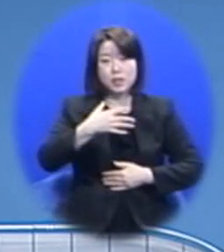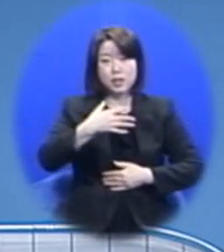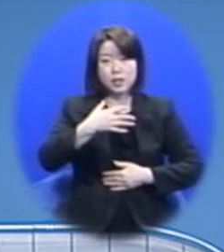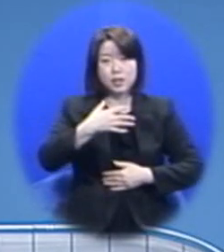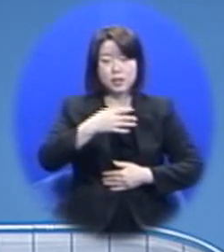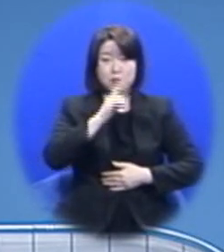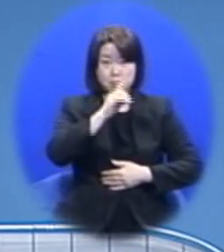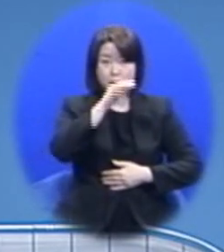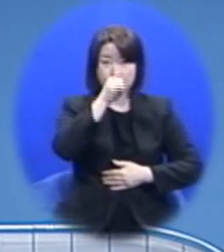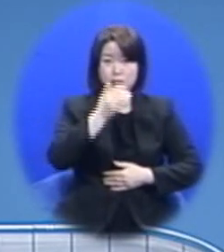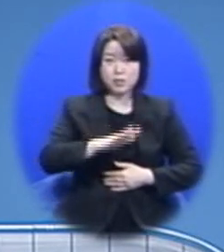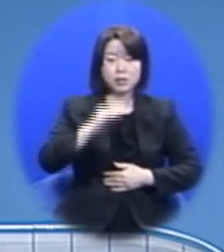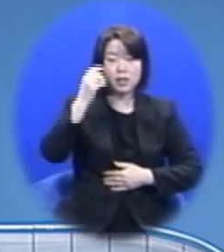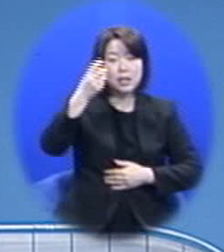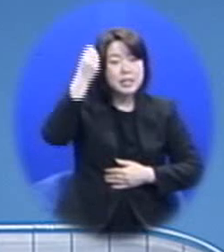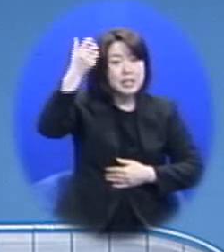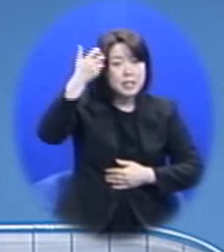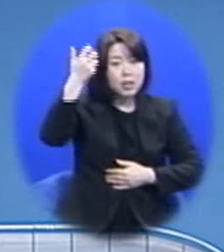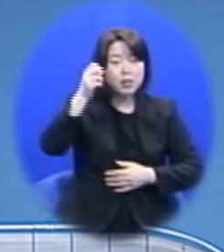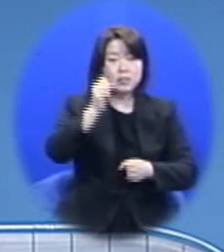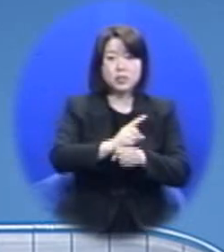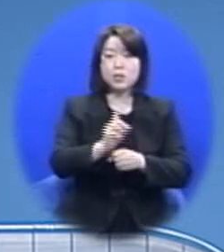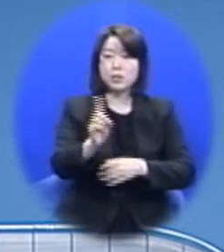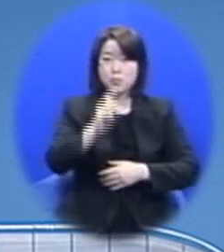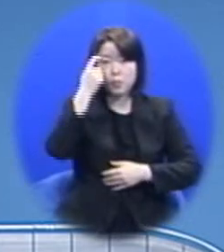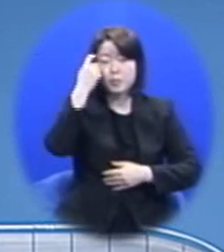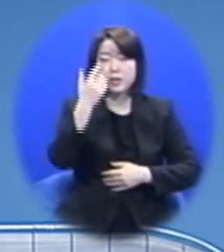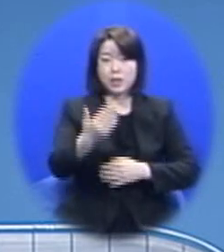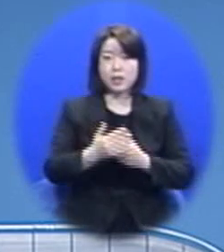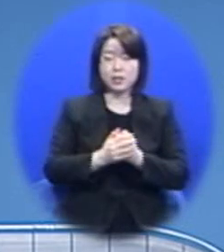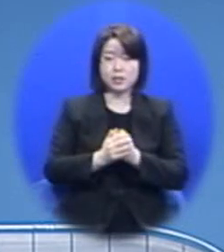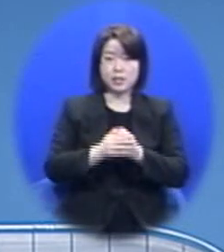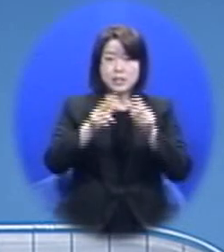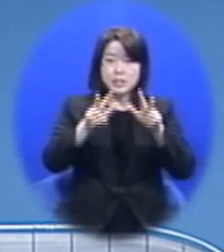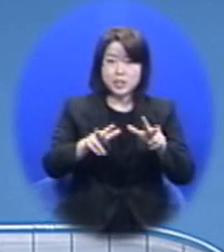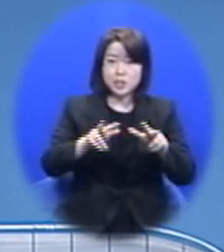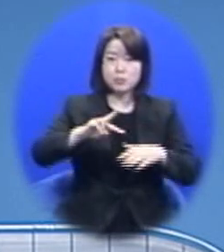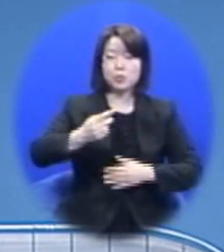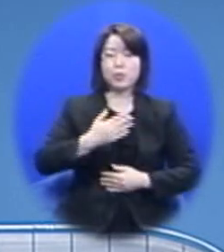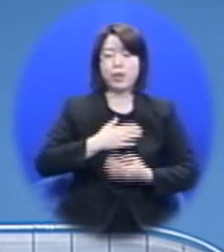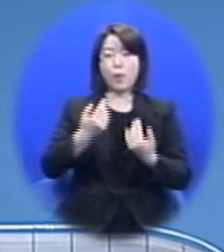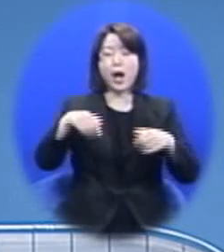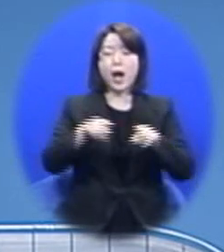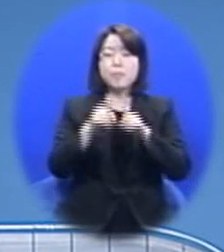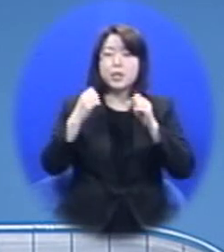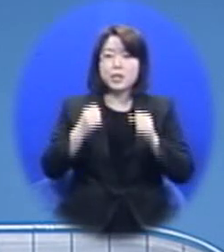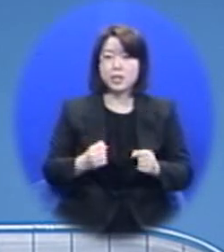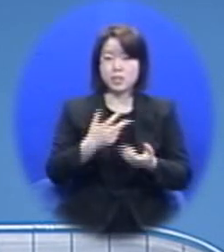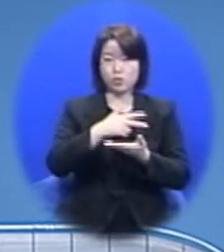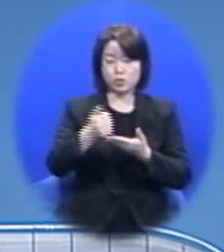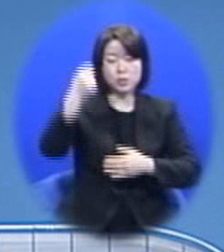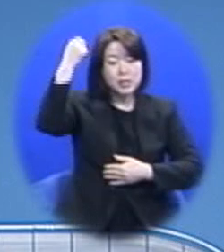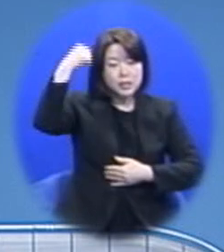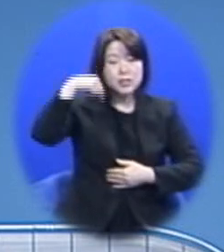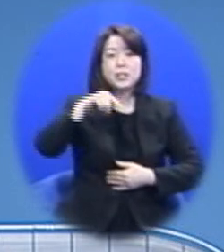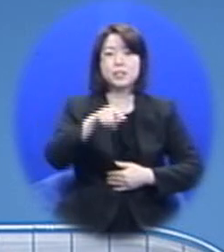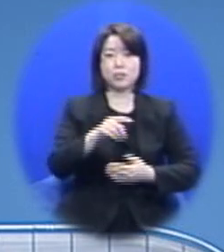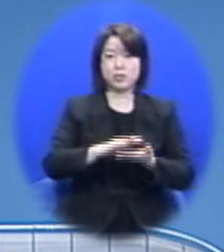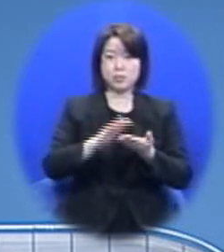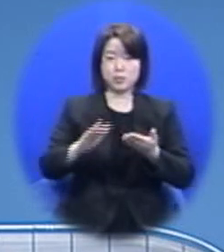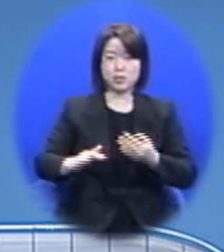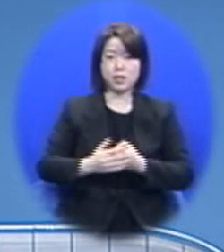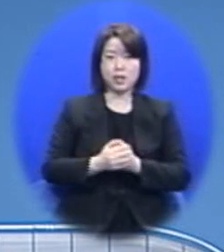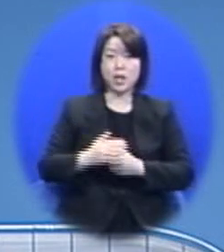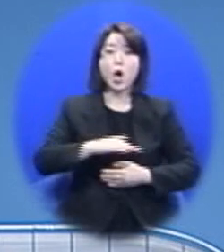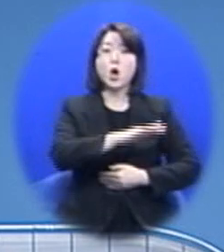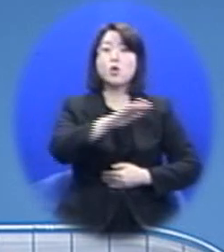뭐지요? 영성은 지금도 나와 함께 계시는 예수님을 느끼는 거예요.